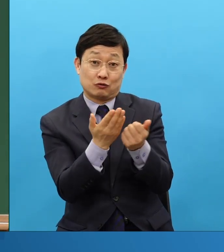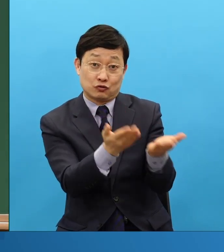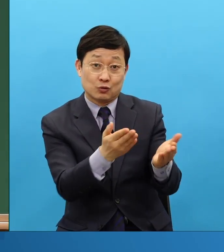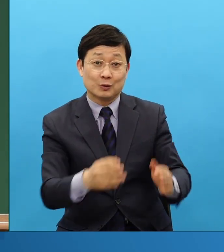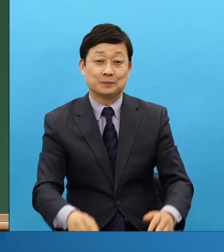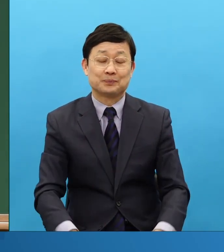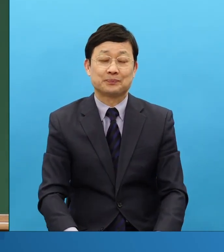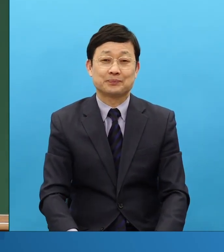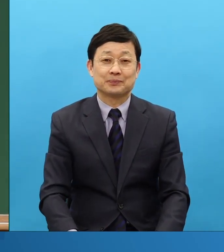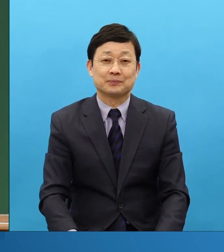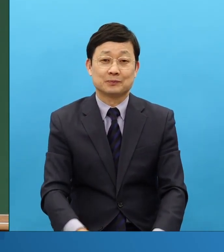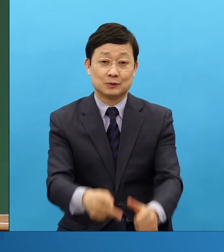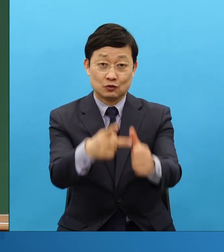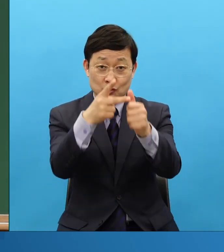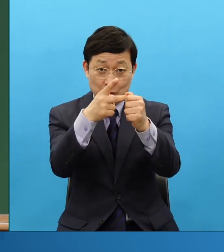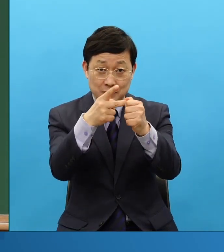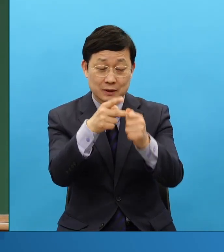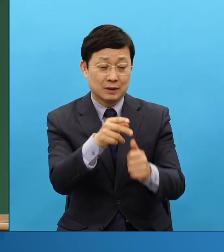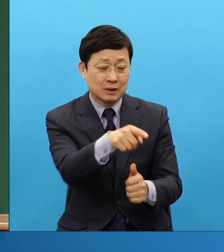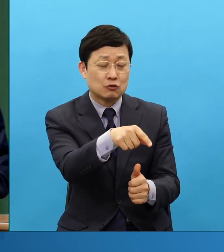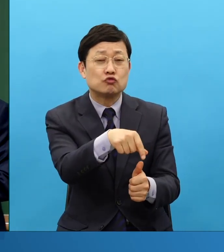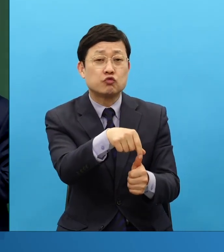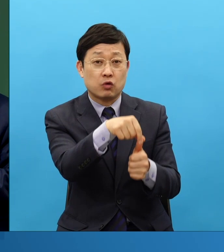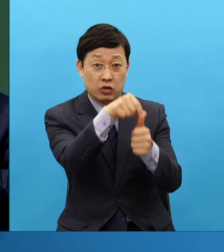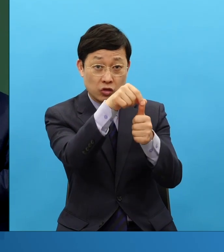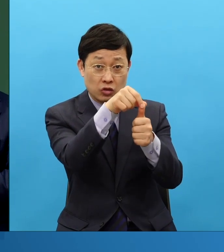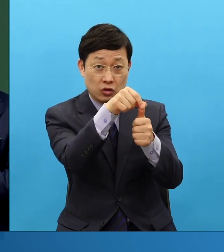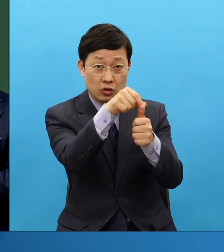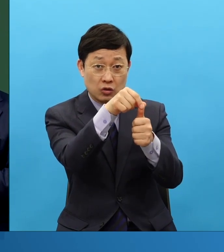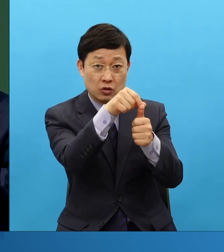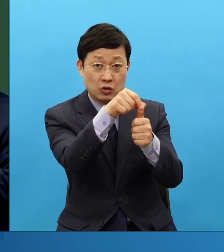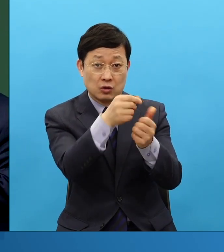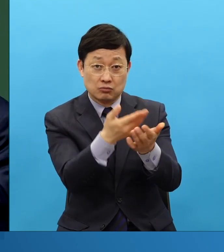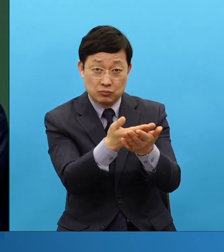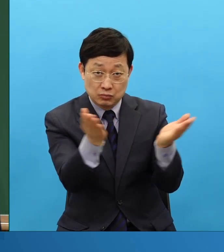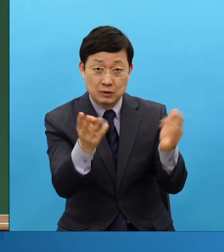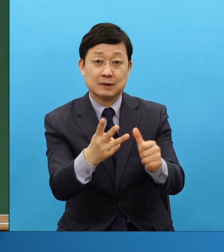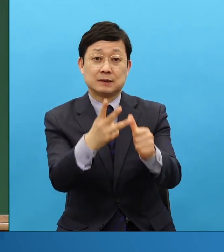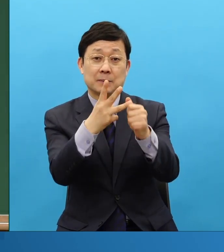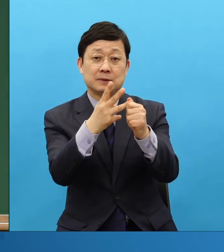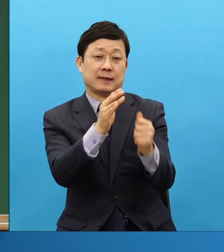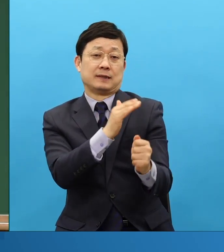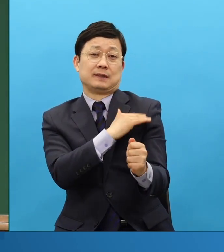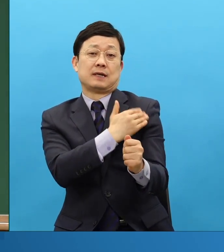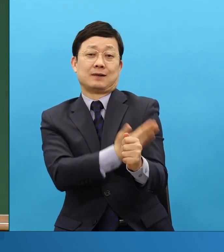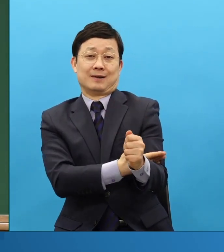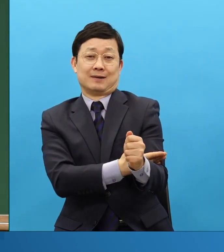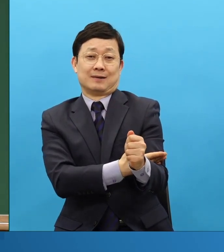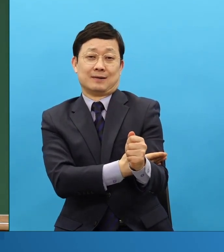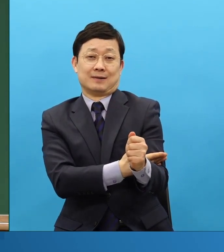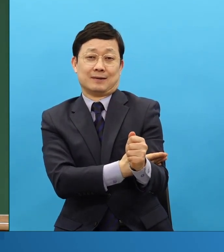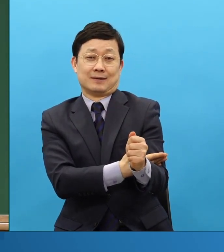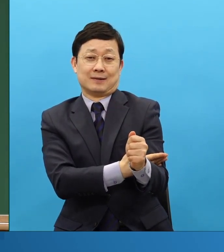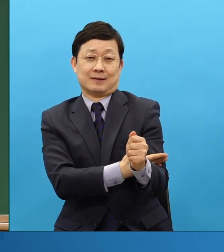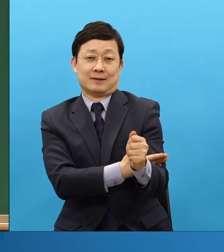true liberation, 구원과 salvation, 그게 능력입니다. And also power.